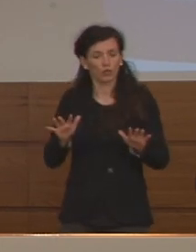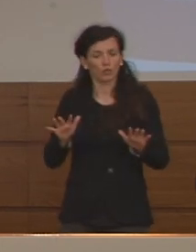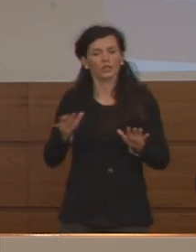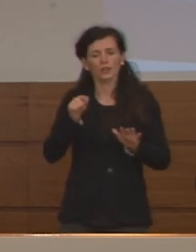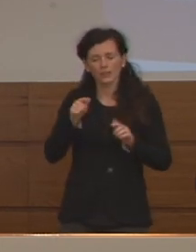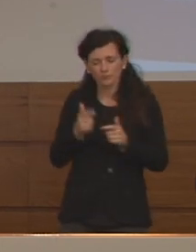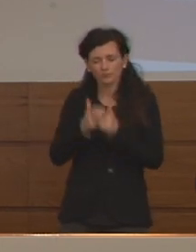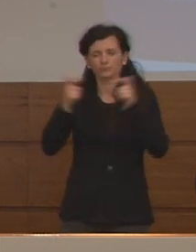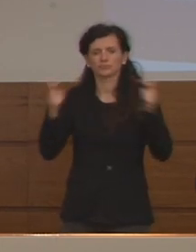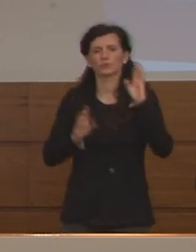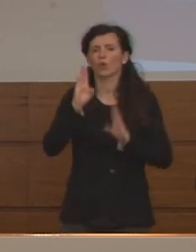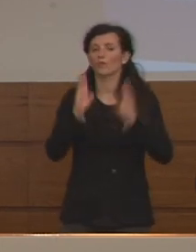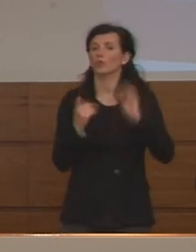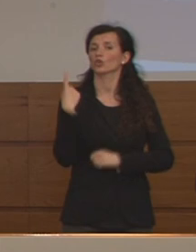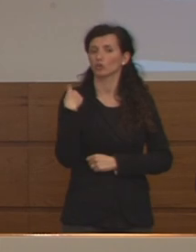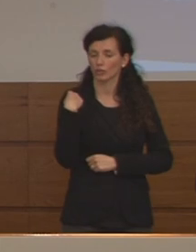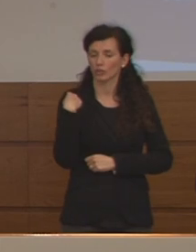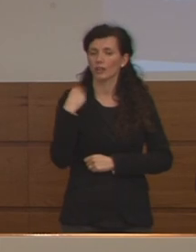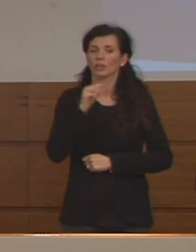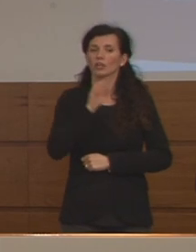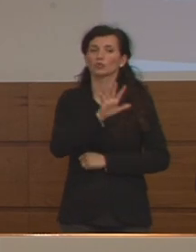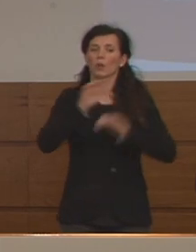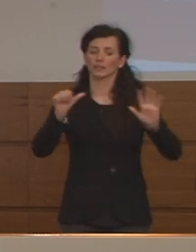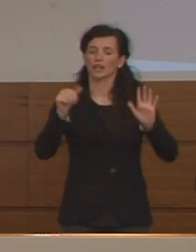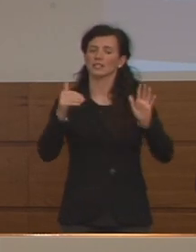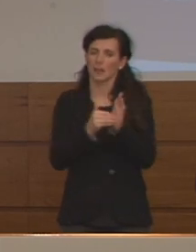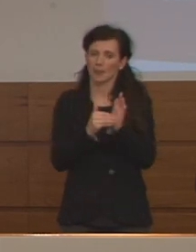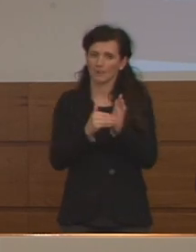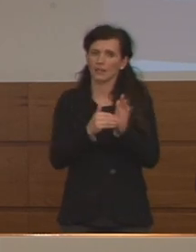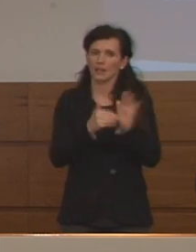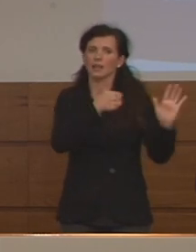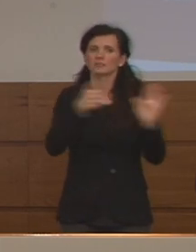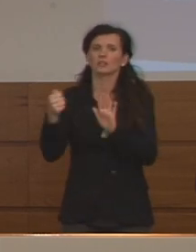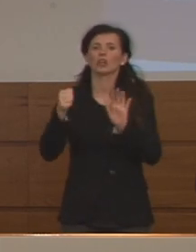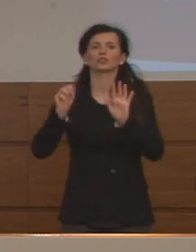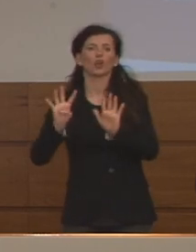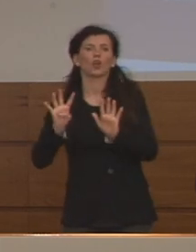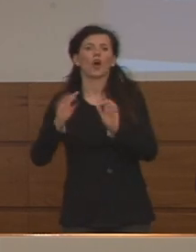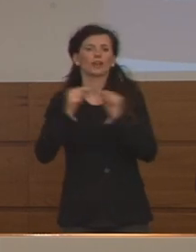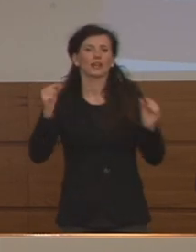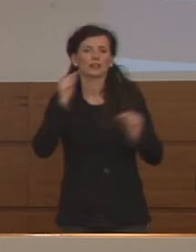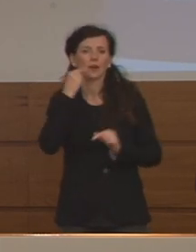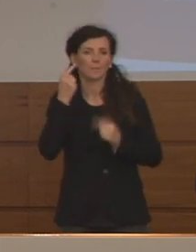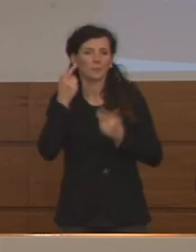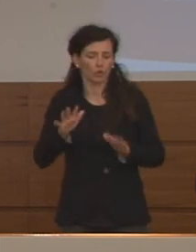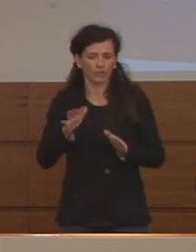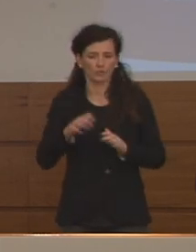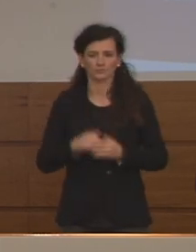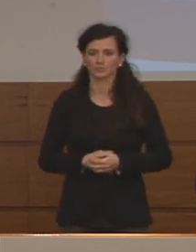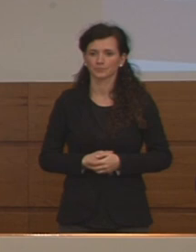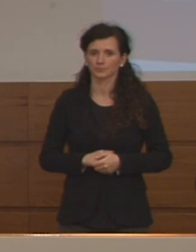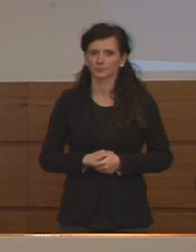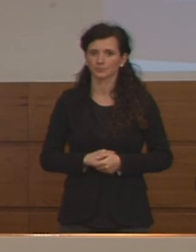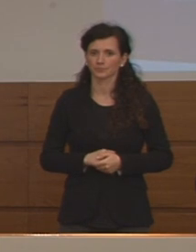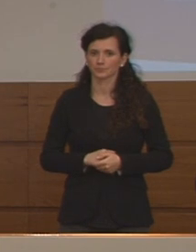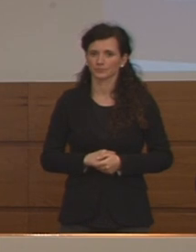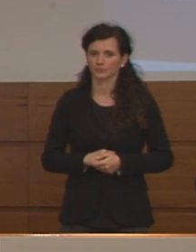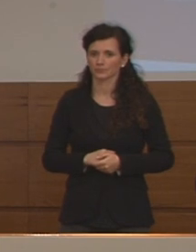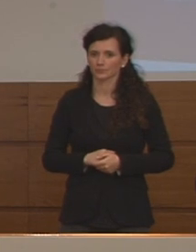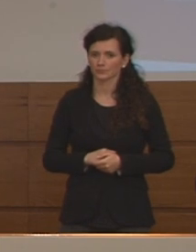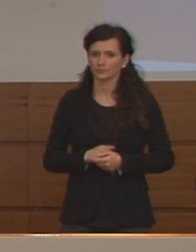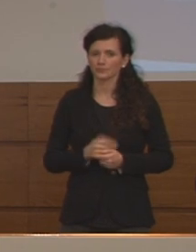rispetto a ieri di 56.000 609 tamponi per quanto riguarda i dati delle